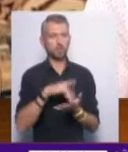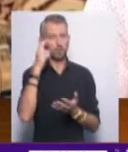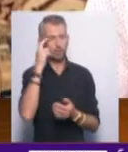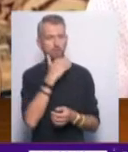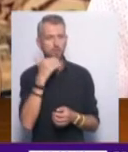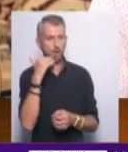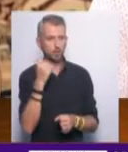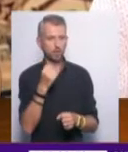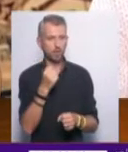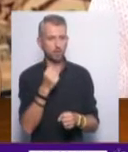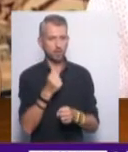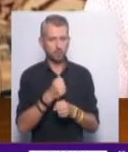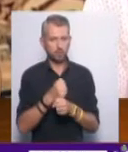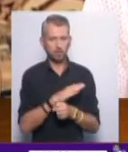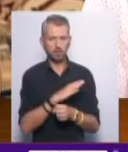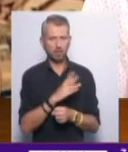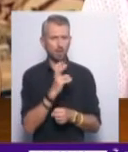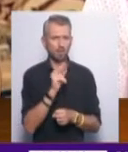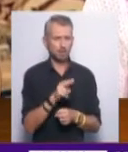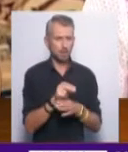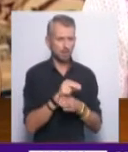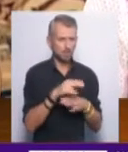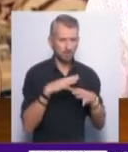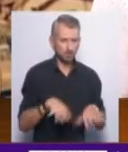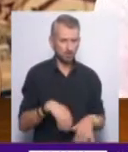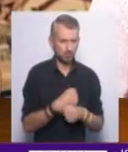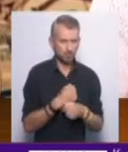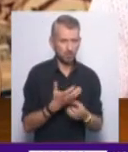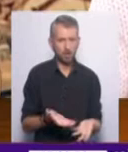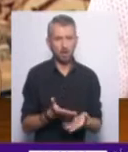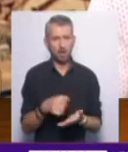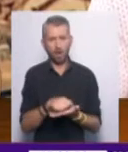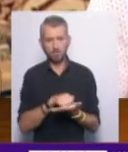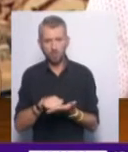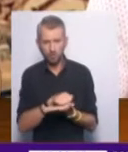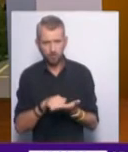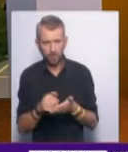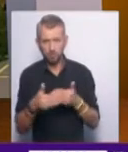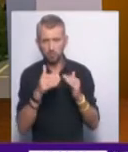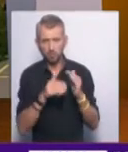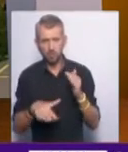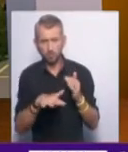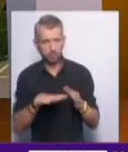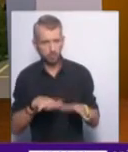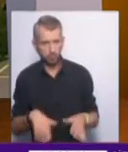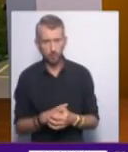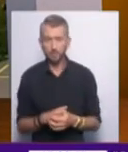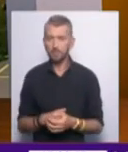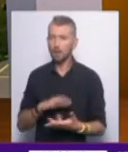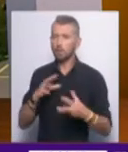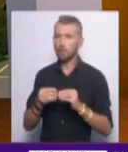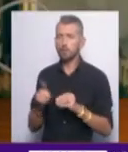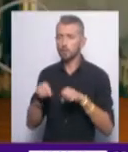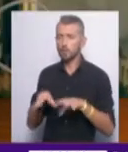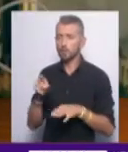не робилося ні капітальних ремонтів в житлових будинках, ні асфальтування прибудинкових. Але виходить, що для того, щоб вирішити